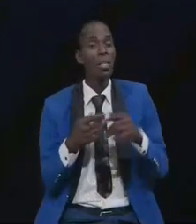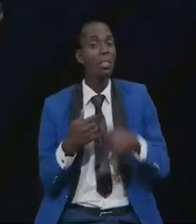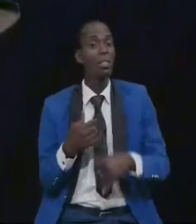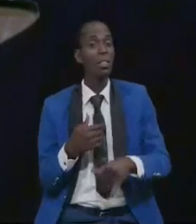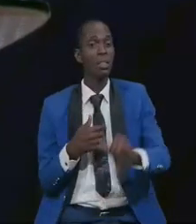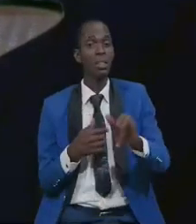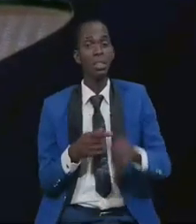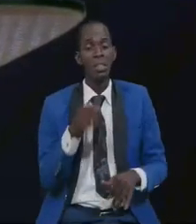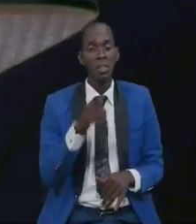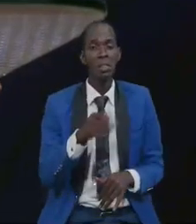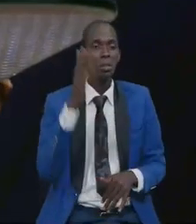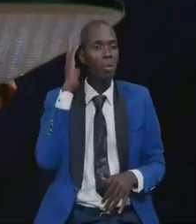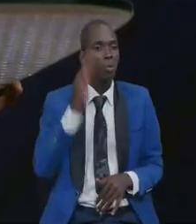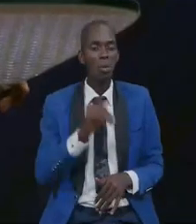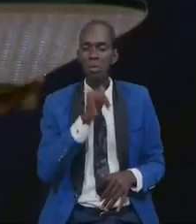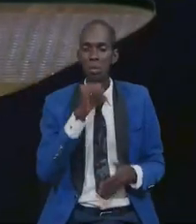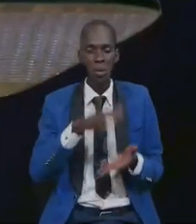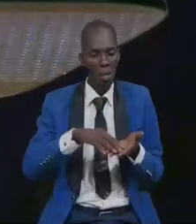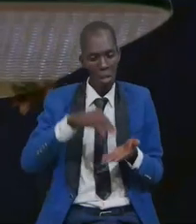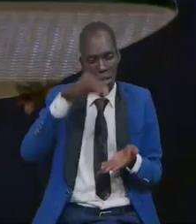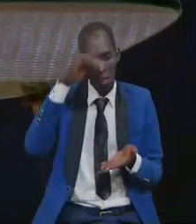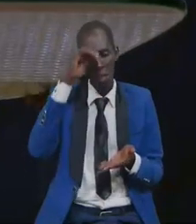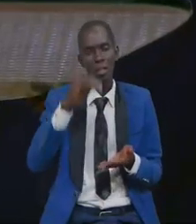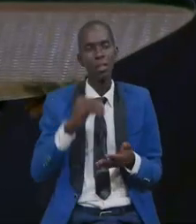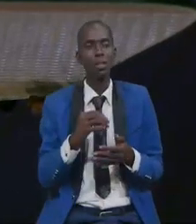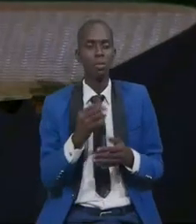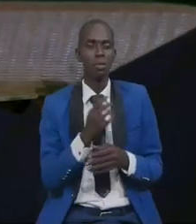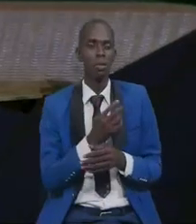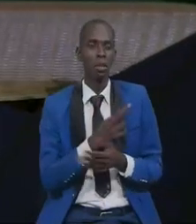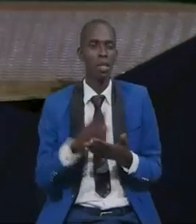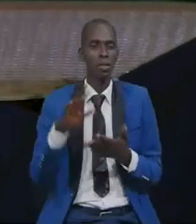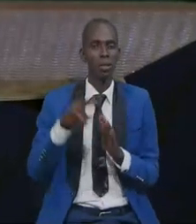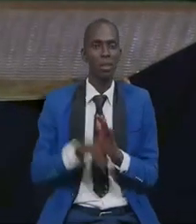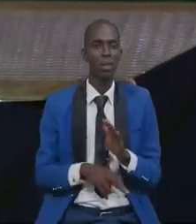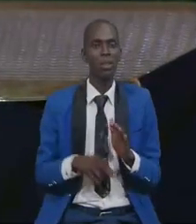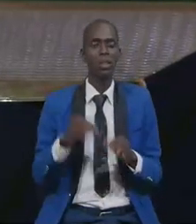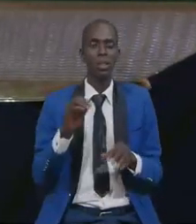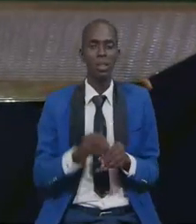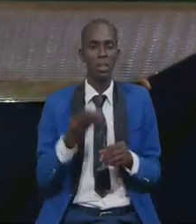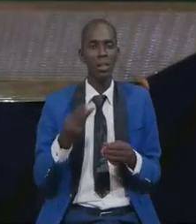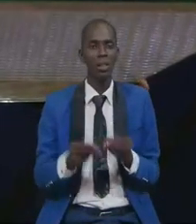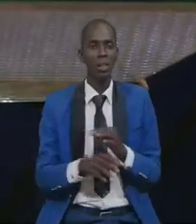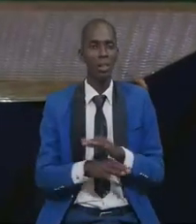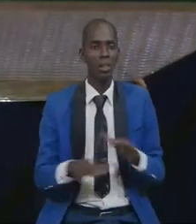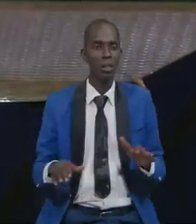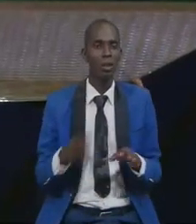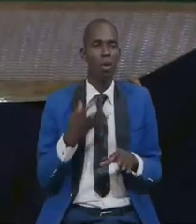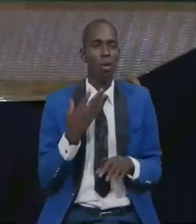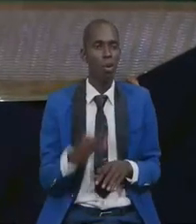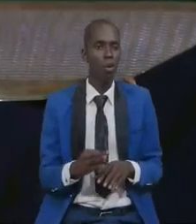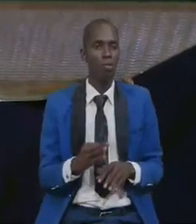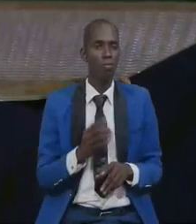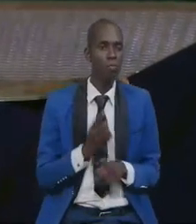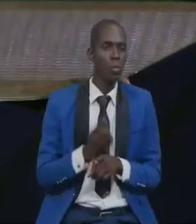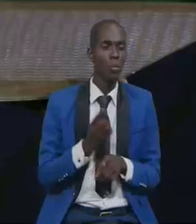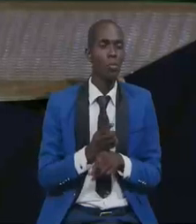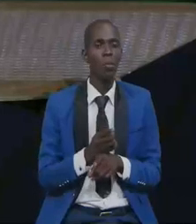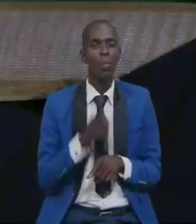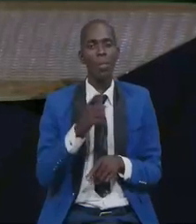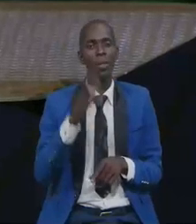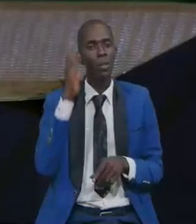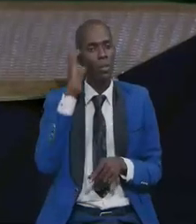la justice. Il se livre au mal dans le pays de la